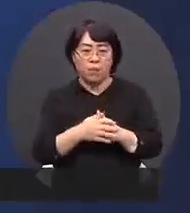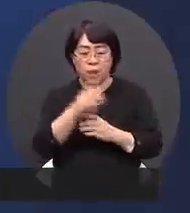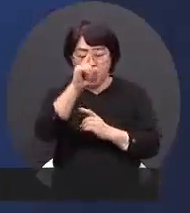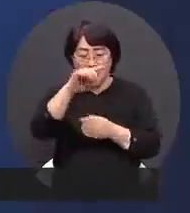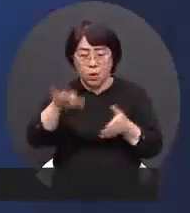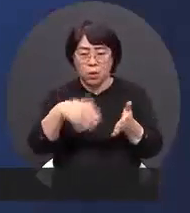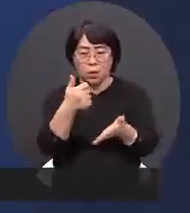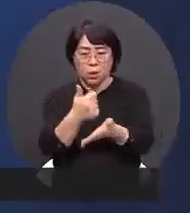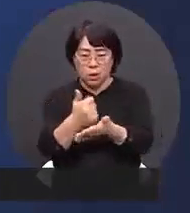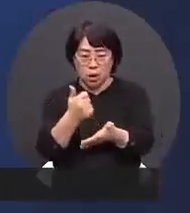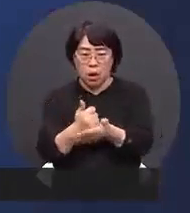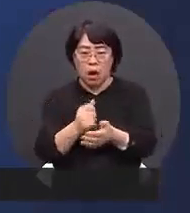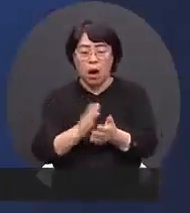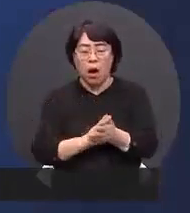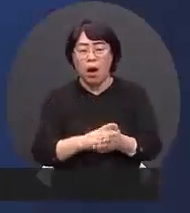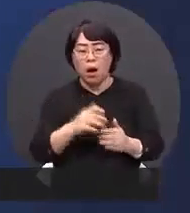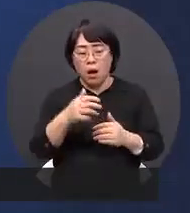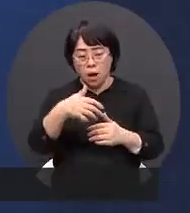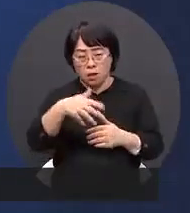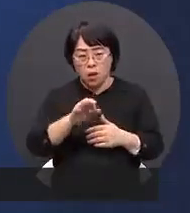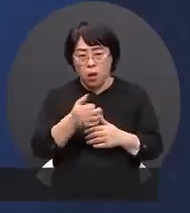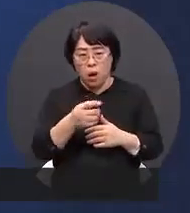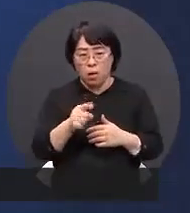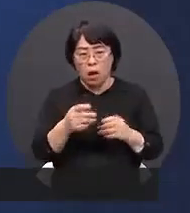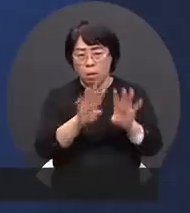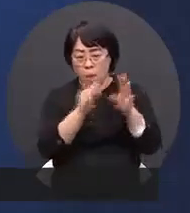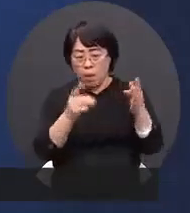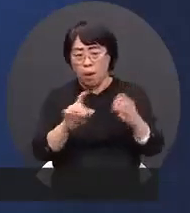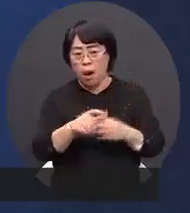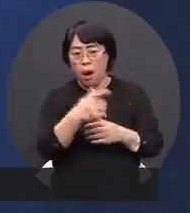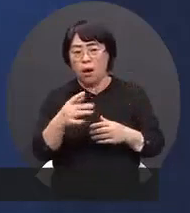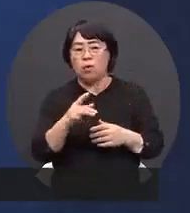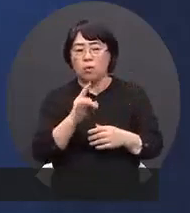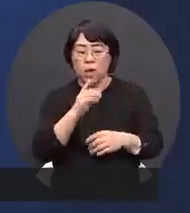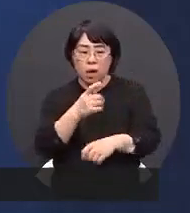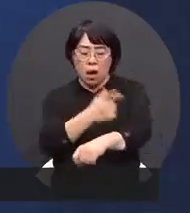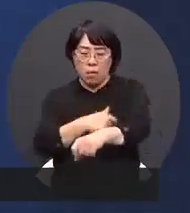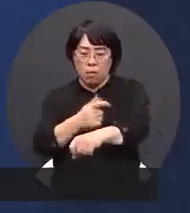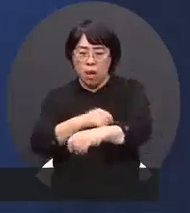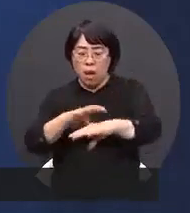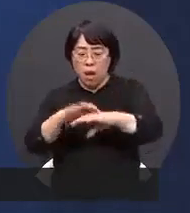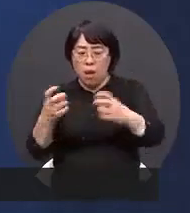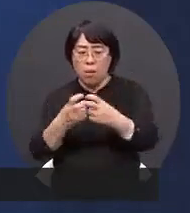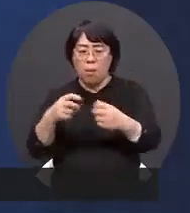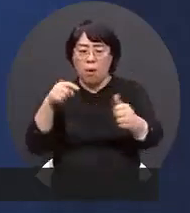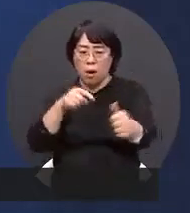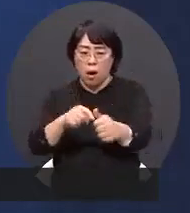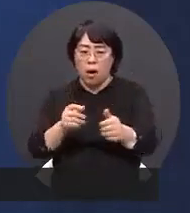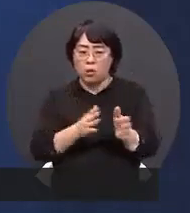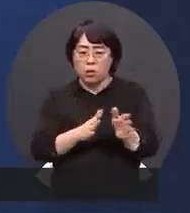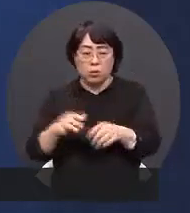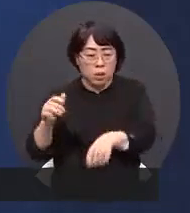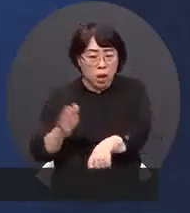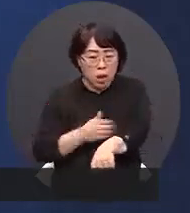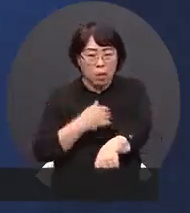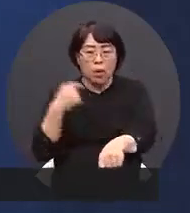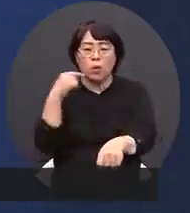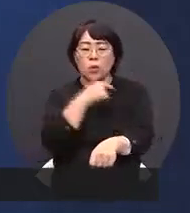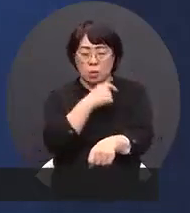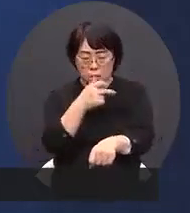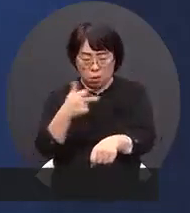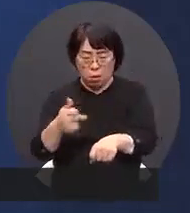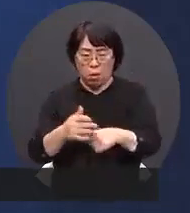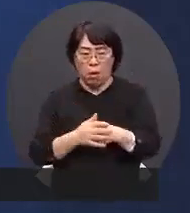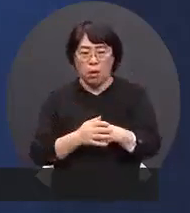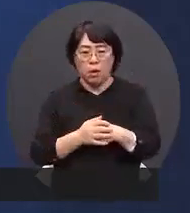청와대 개만 발표 하루만에 간부들에게 대책 마련을 지시했습니다 준비를 잘 못하면 손해를 볼 수 있다며